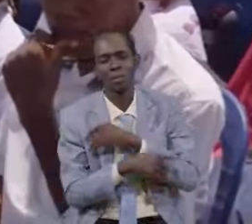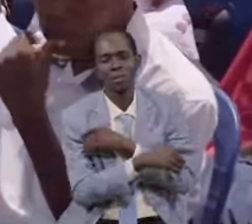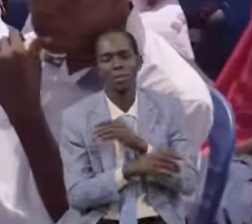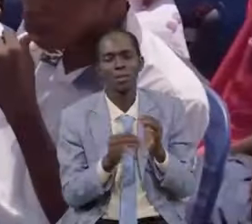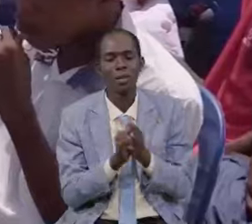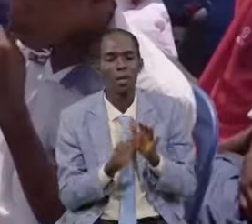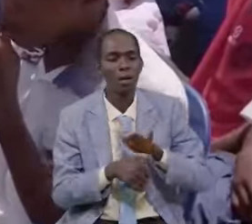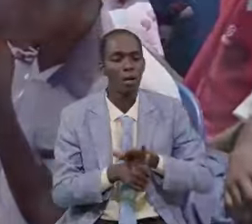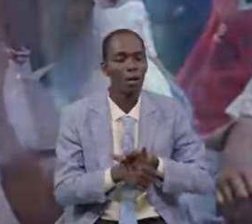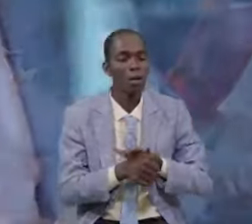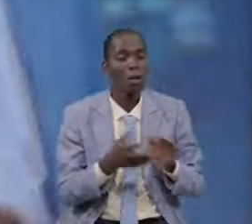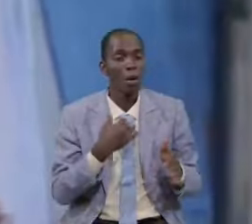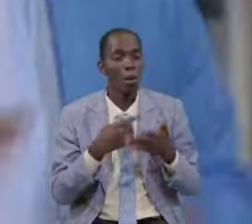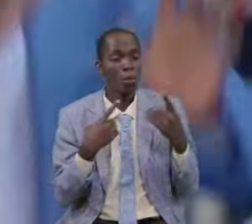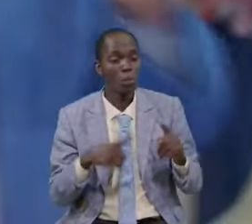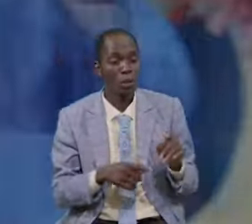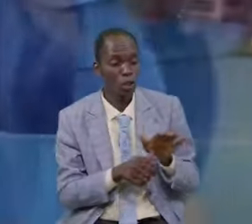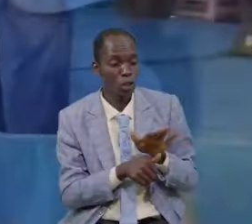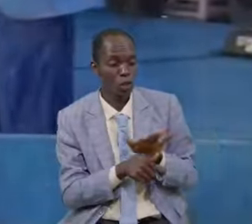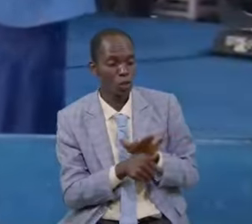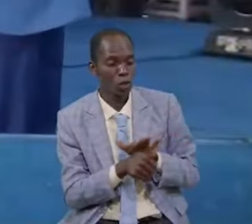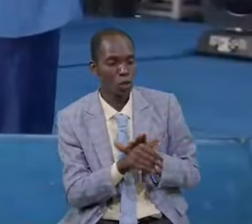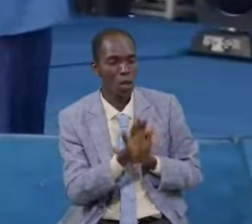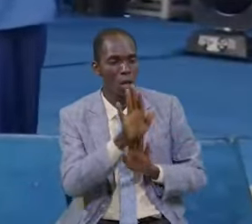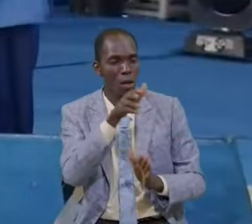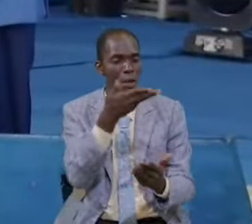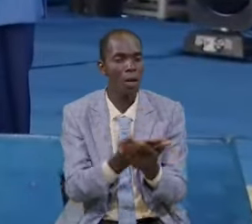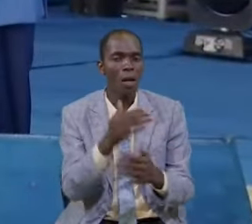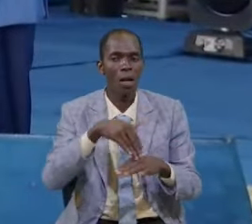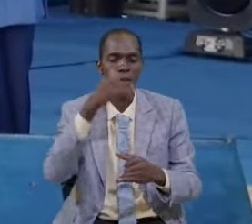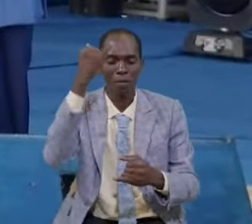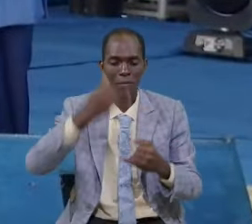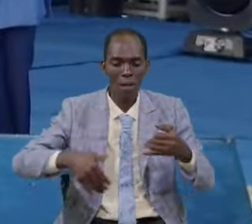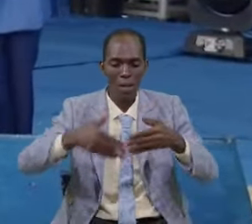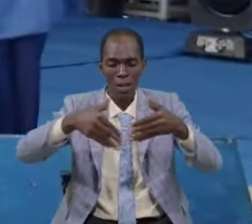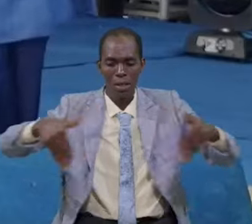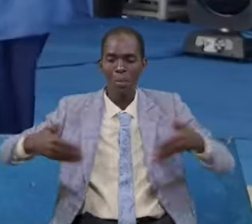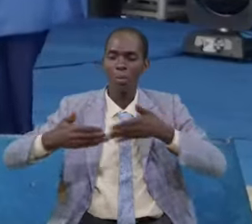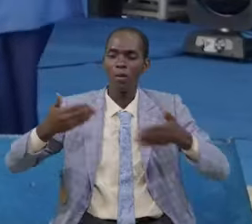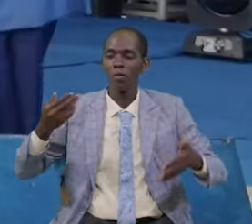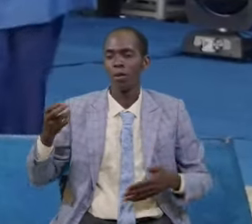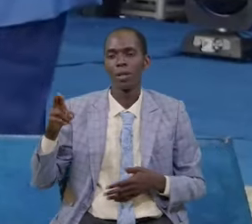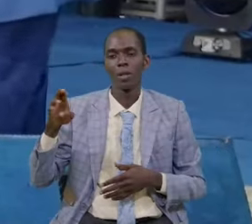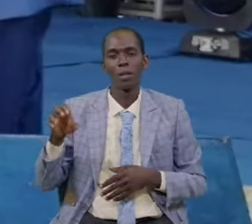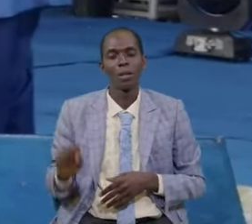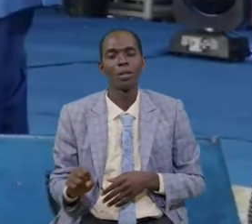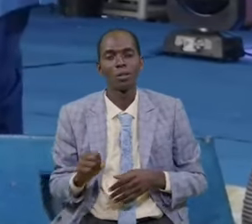tortue est arrivée là-bas avant le lapin. Ça, c'est la valeur de la patience dans notre vie.